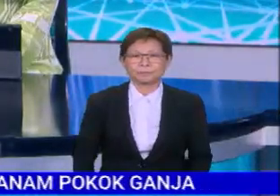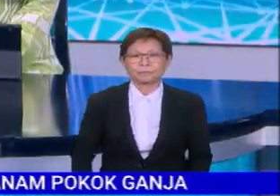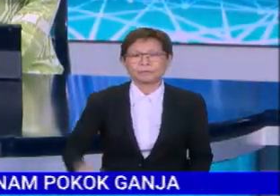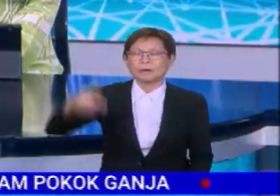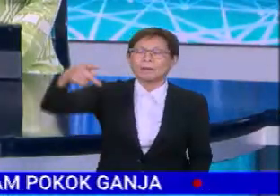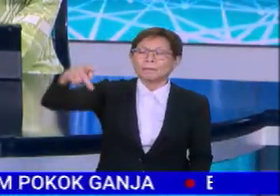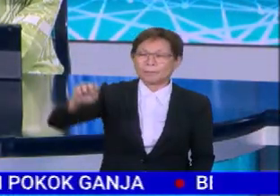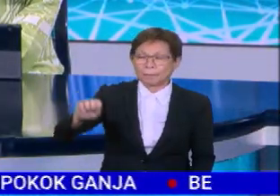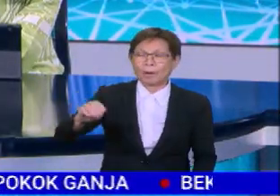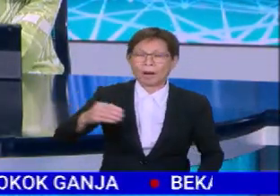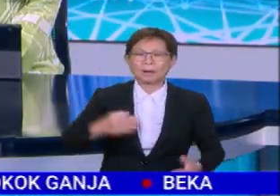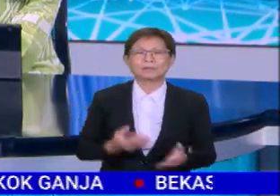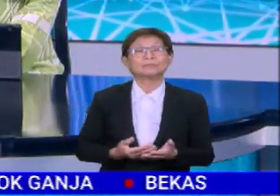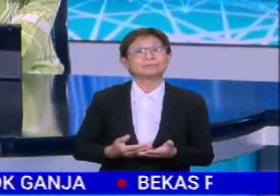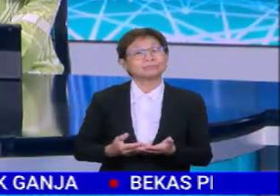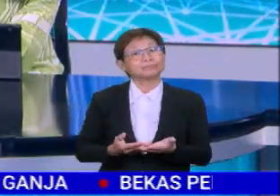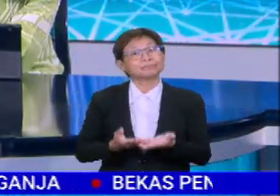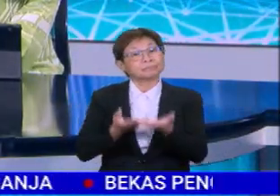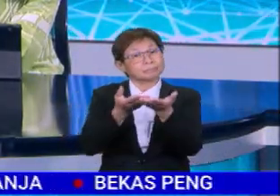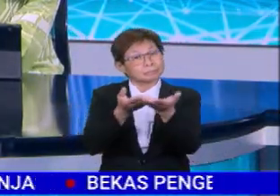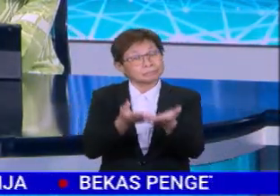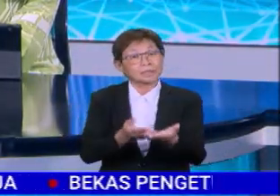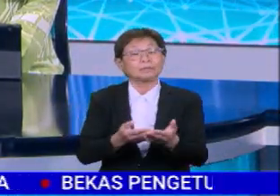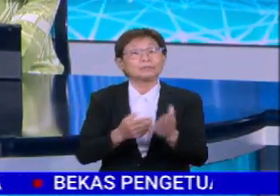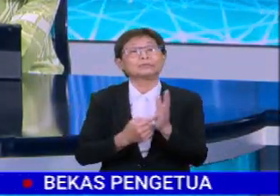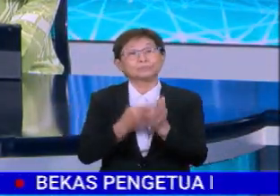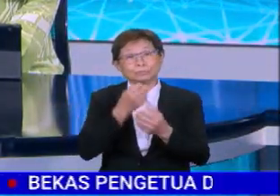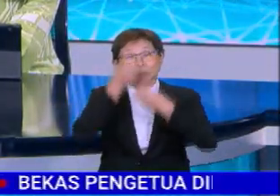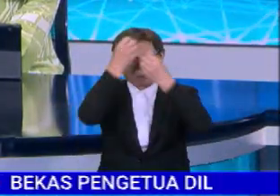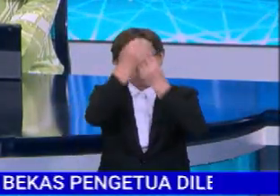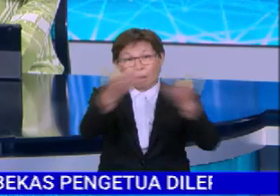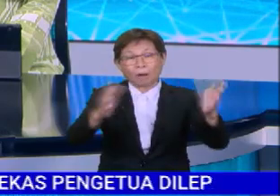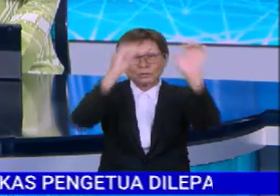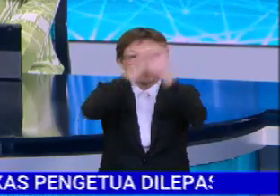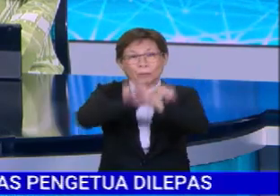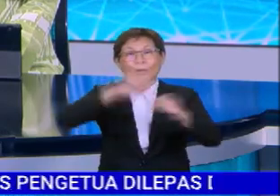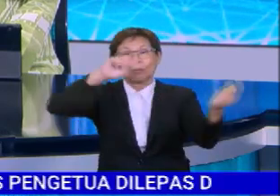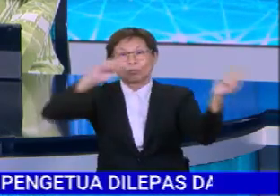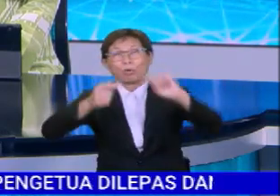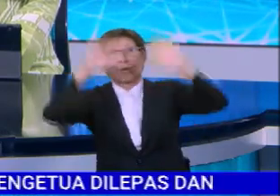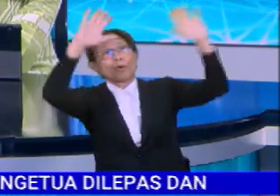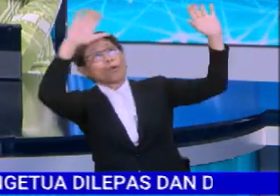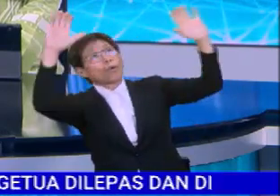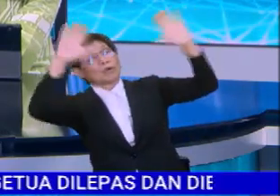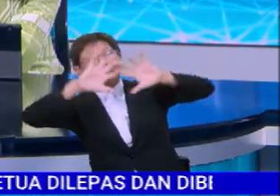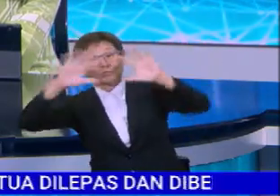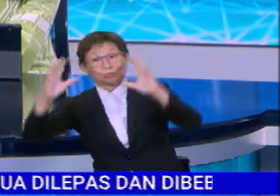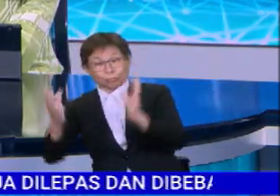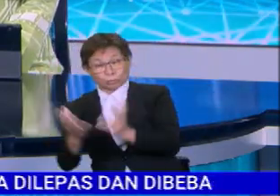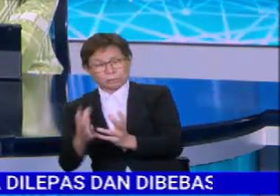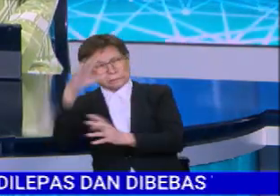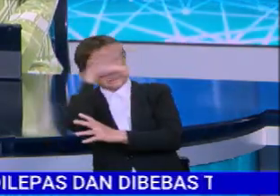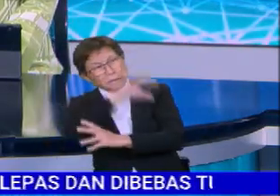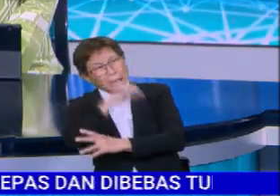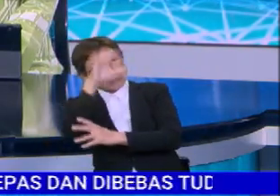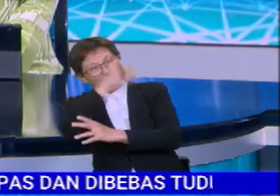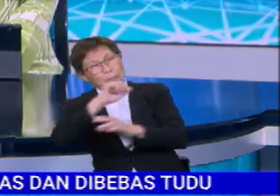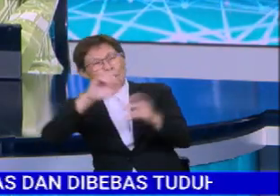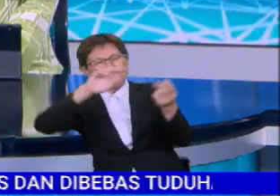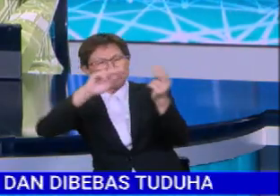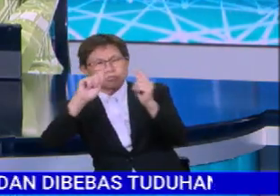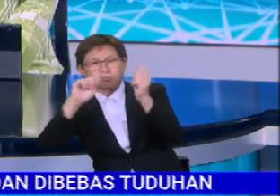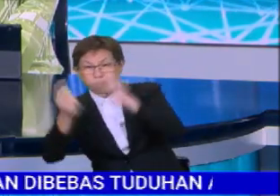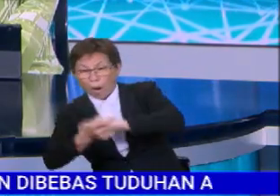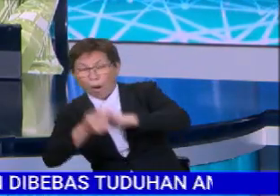Perdana Menteri turut mengetengahkan mengenai kepentingan kerjasama menangani cabaran perubahan iklim global. Dan dengan jangkaan perubahan iklim yang